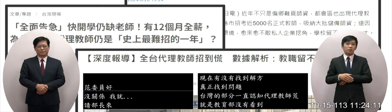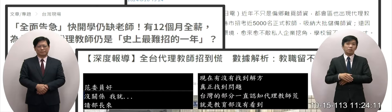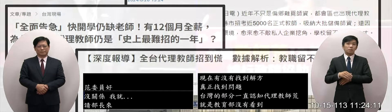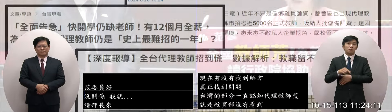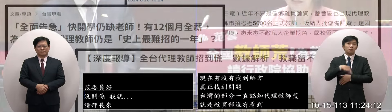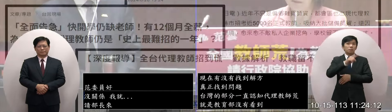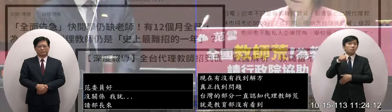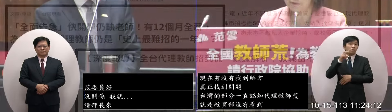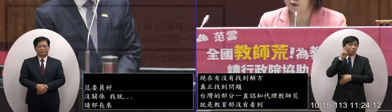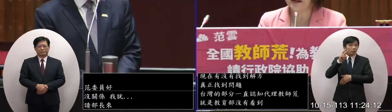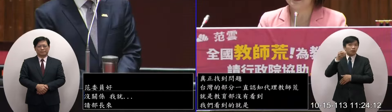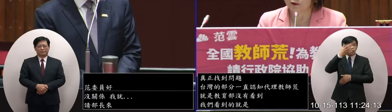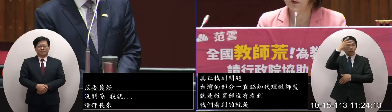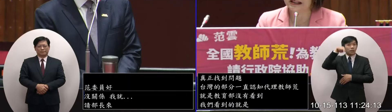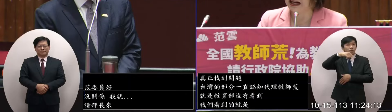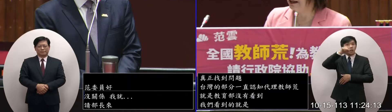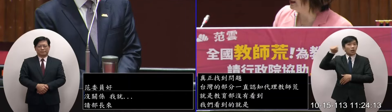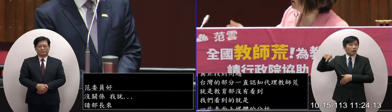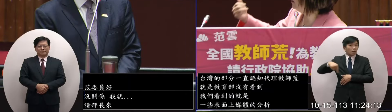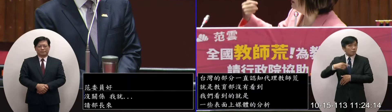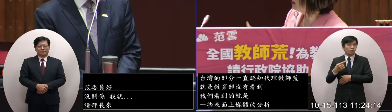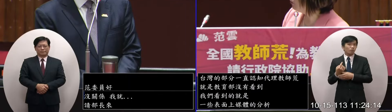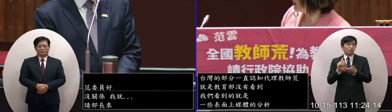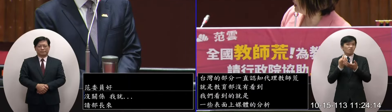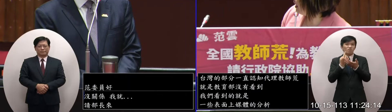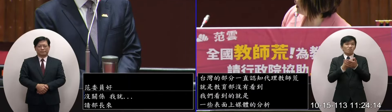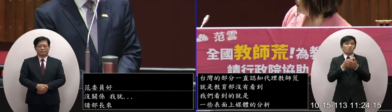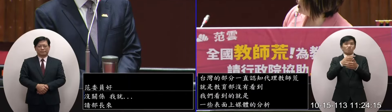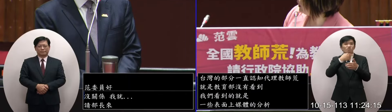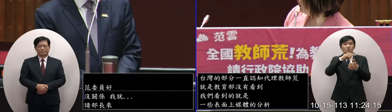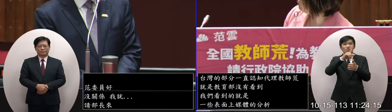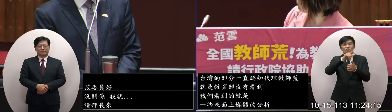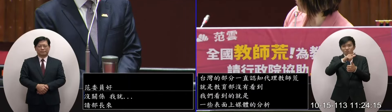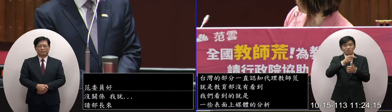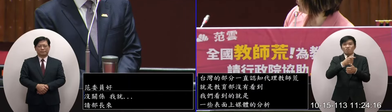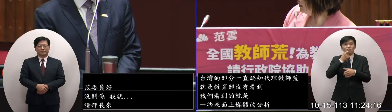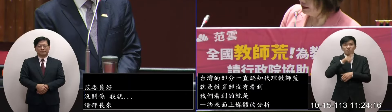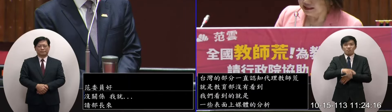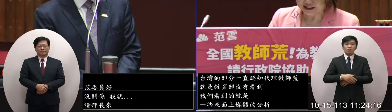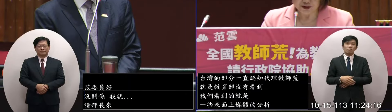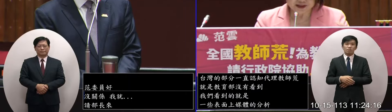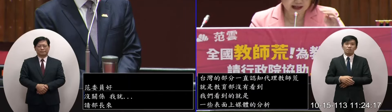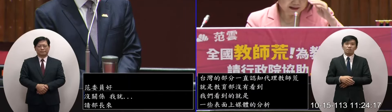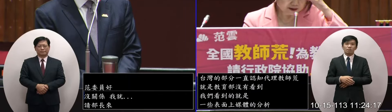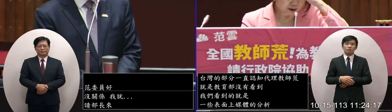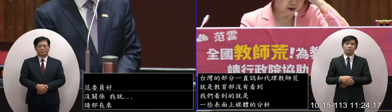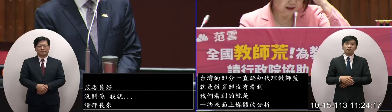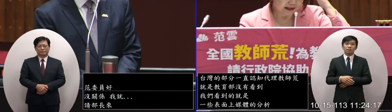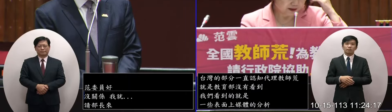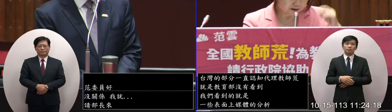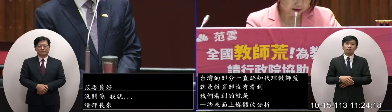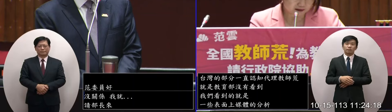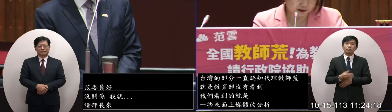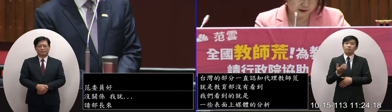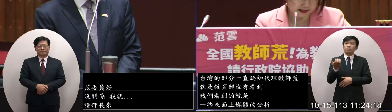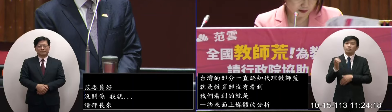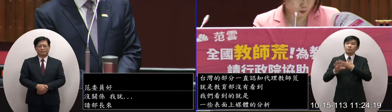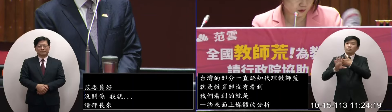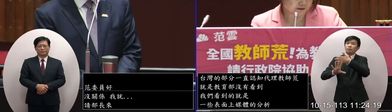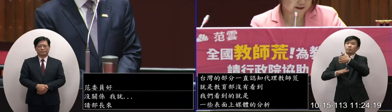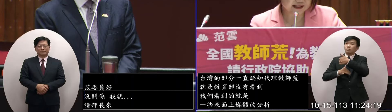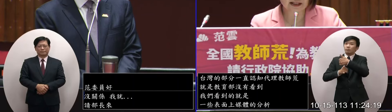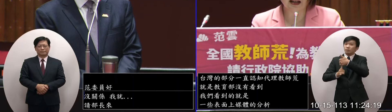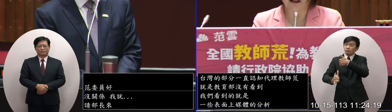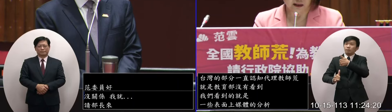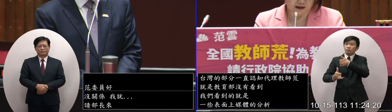世代哦，他们不愿意投入这个行业哈、那往下看下一页，这个就是刚刚有委员引用到的我这